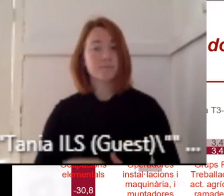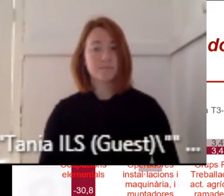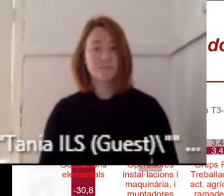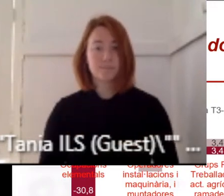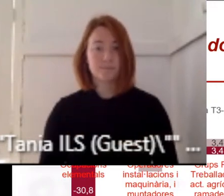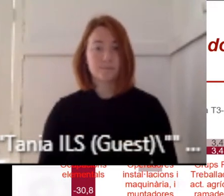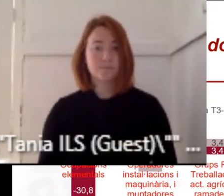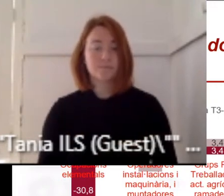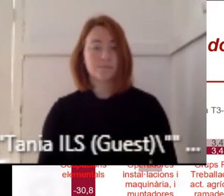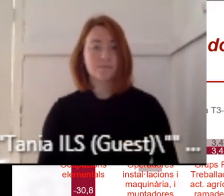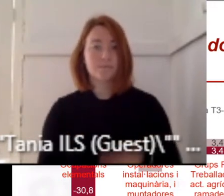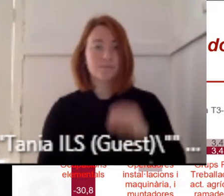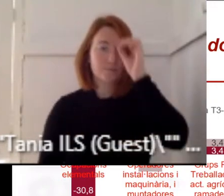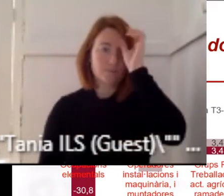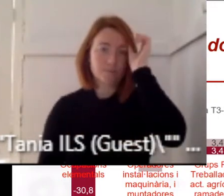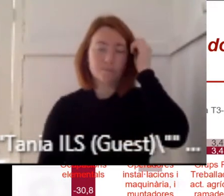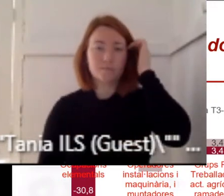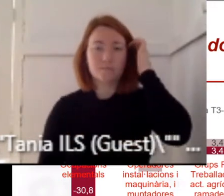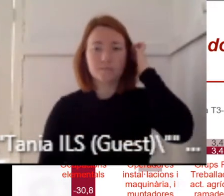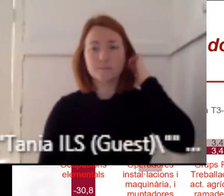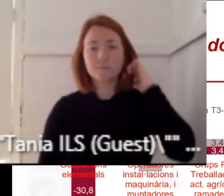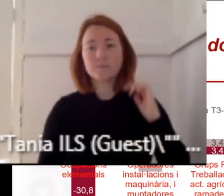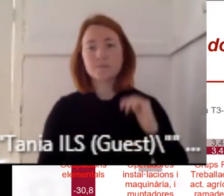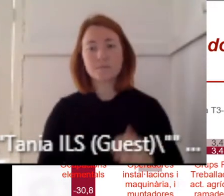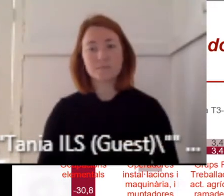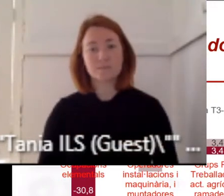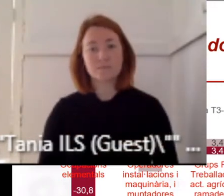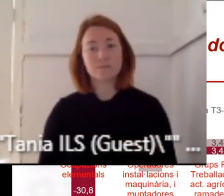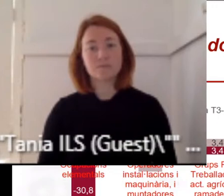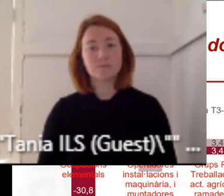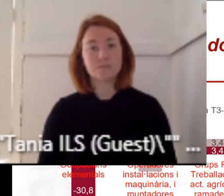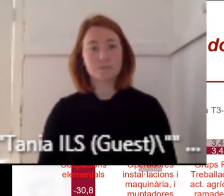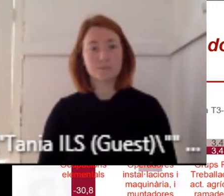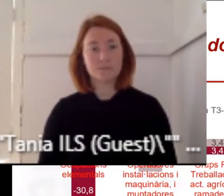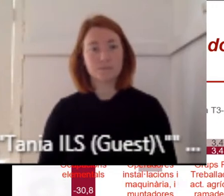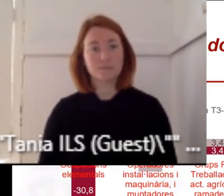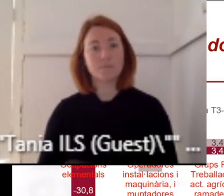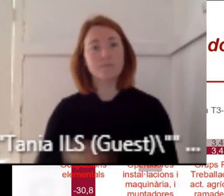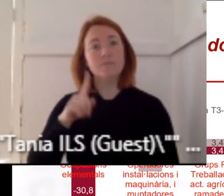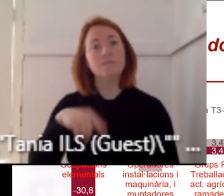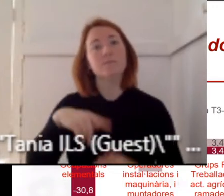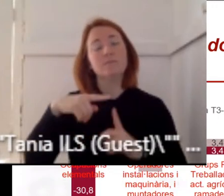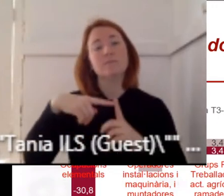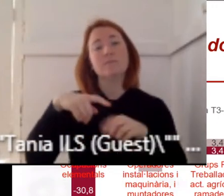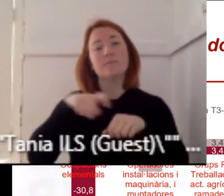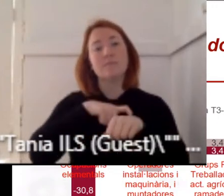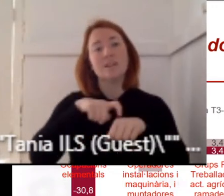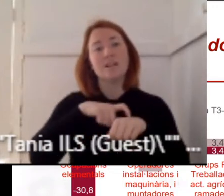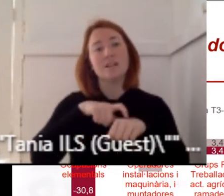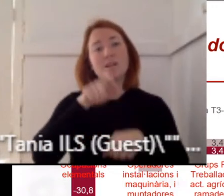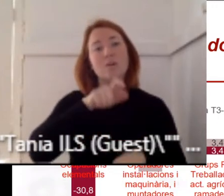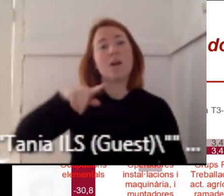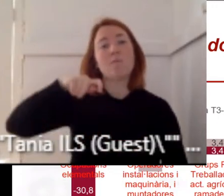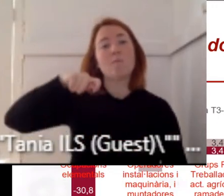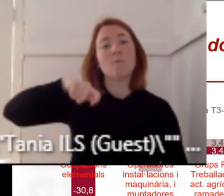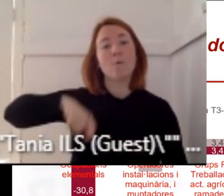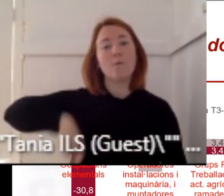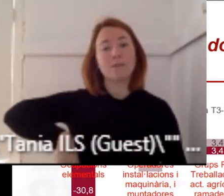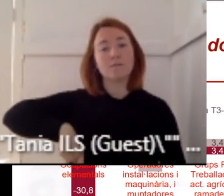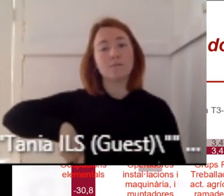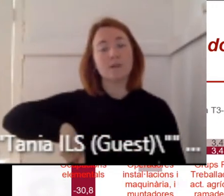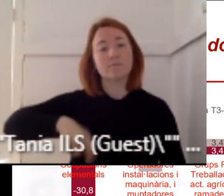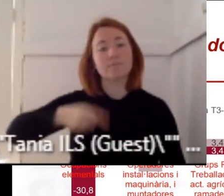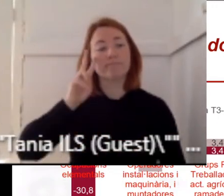També seguint en aquest àmbit de l'ocupació, pel que fa a la categoria professional de les dones ocupades, veiem, per exemple, doncs, que a